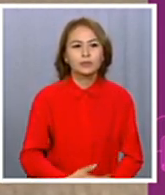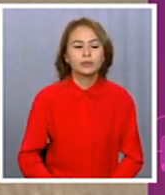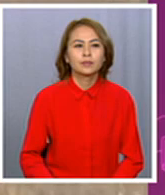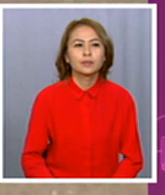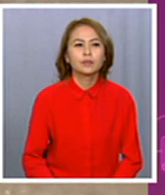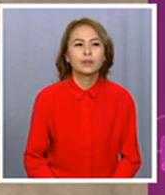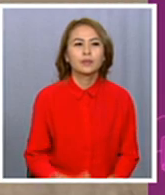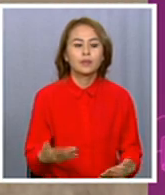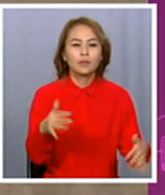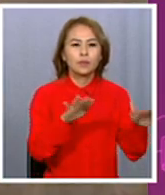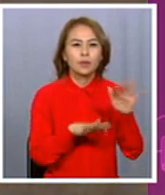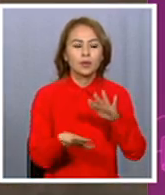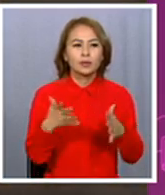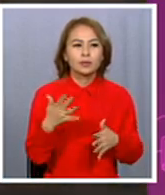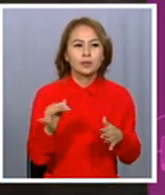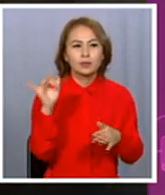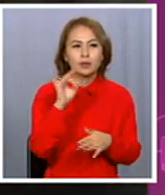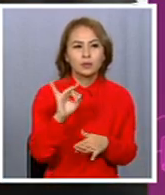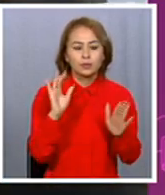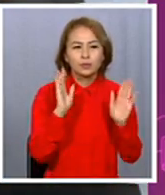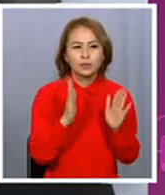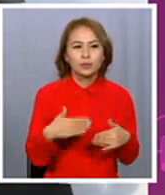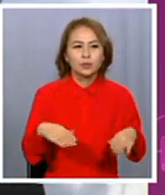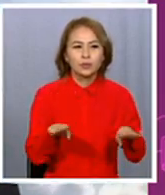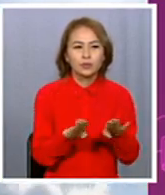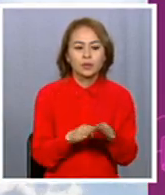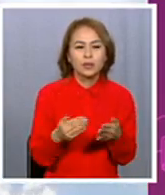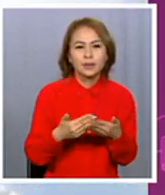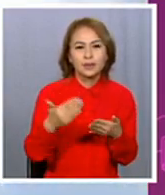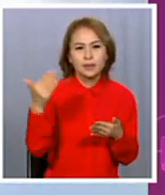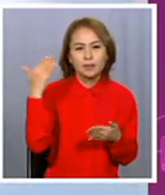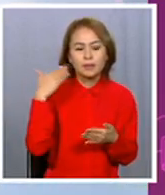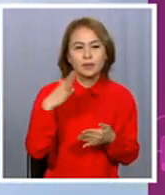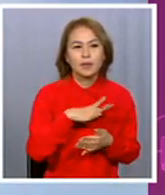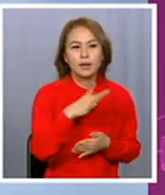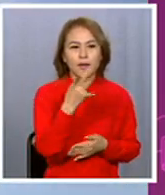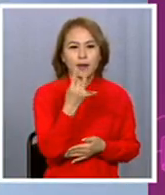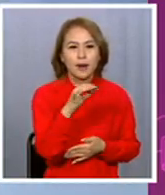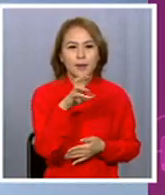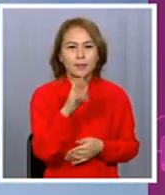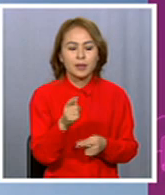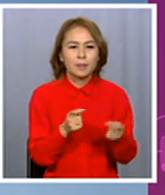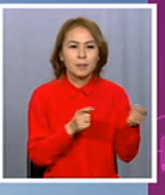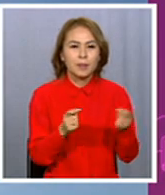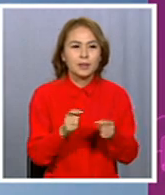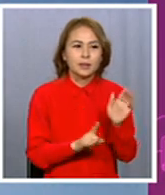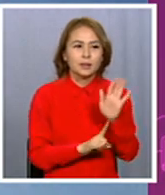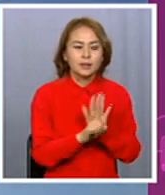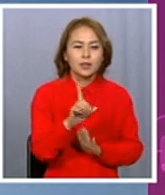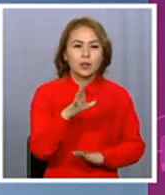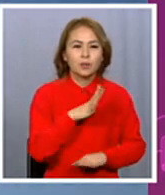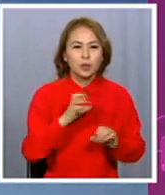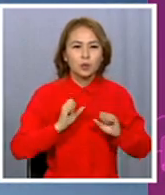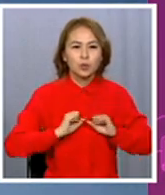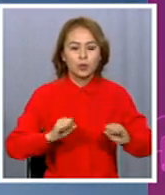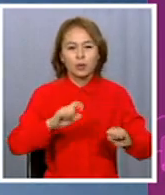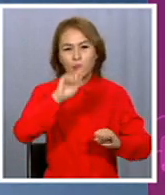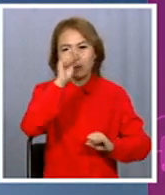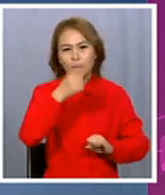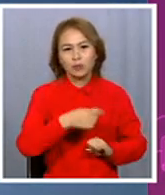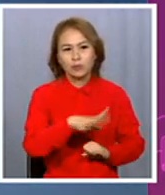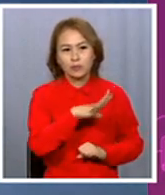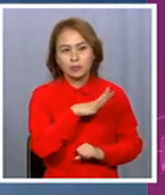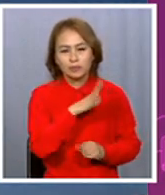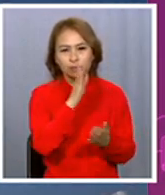төбе тарихына тоқталсақ, мұнда сонау бір заманда Райымбек Батыр бастаған қол жоңғарларға қарсы соғысып